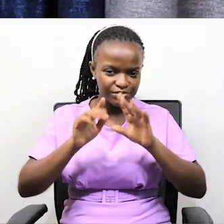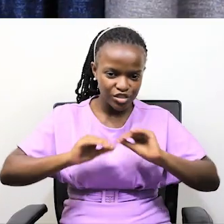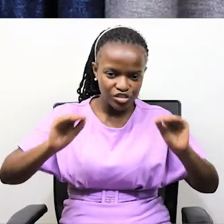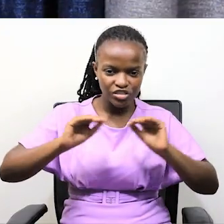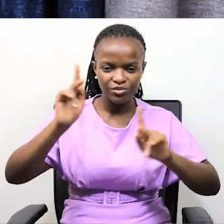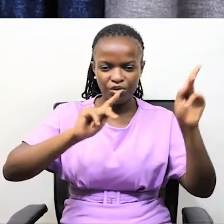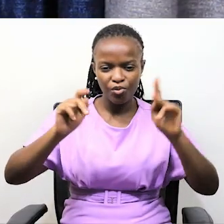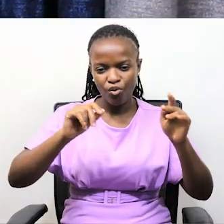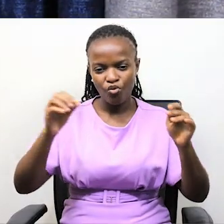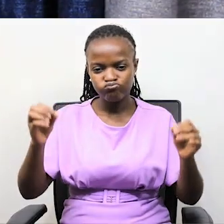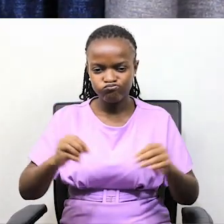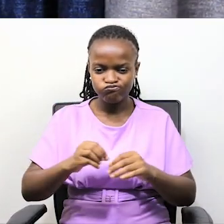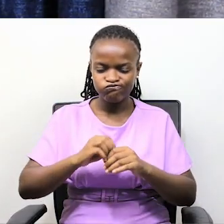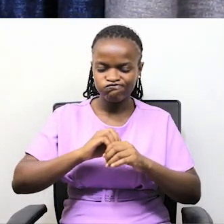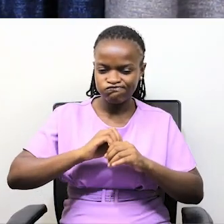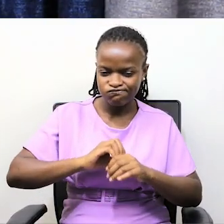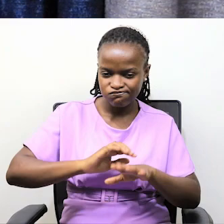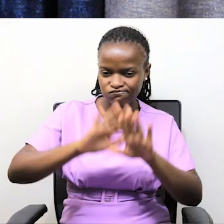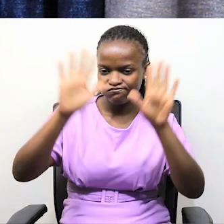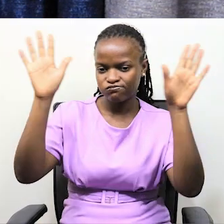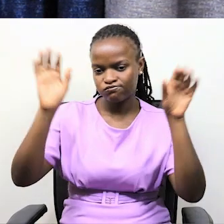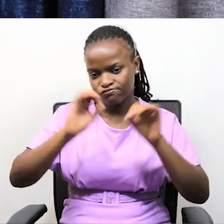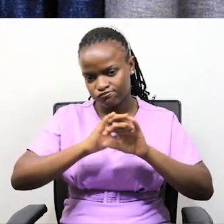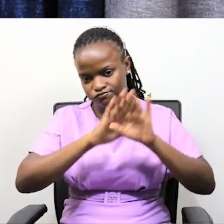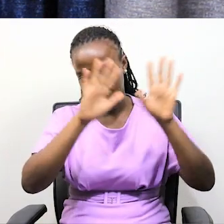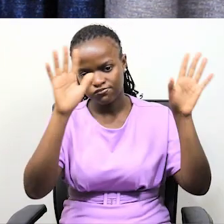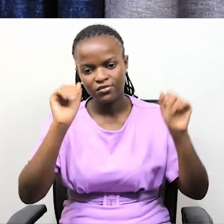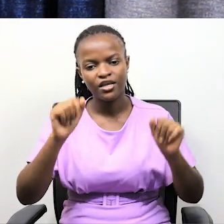sensibilisation, l'évaluation et la